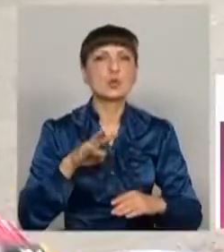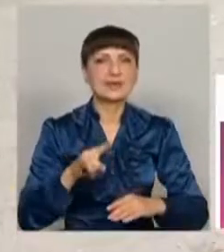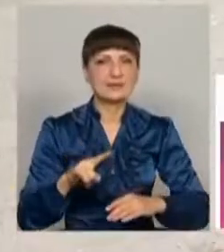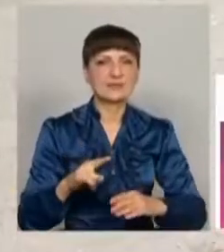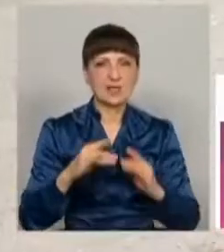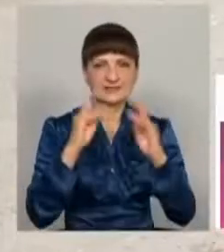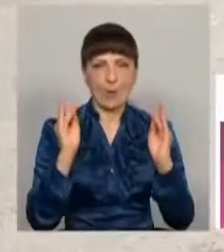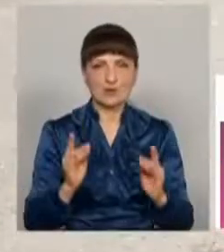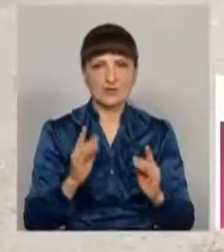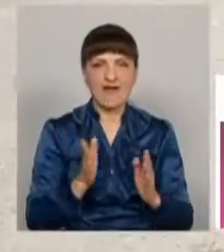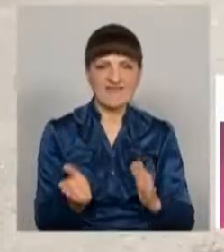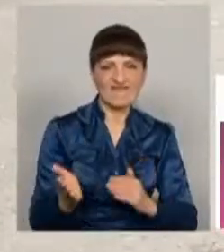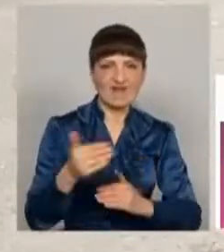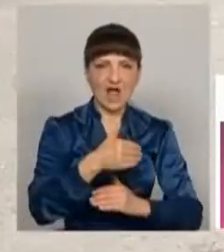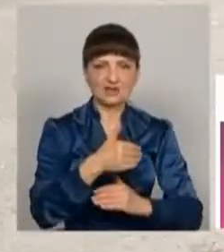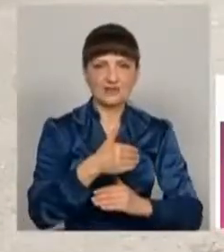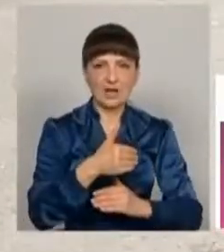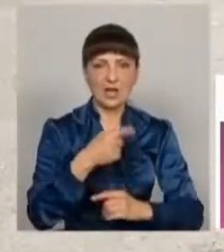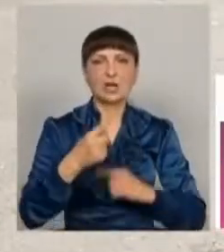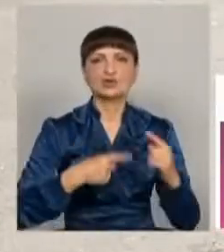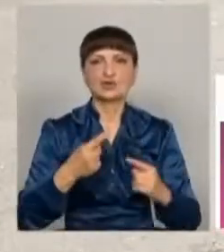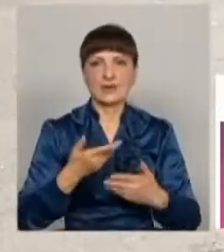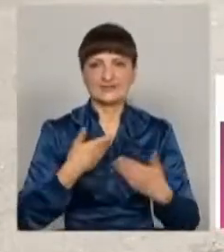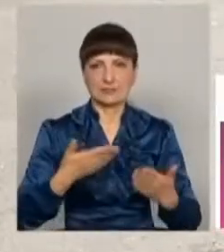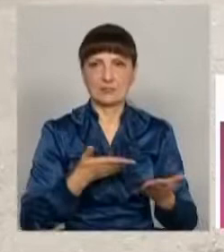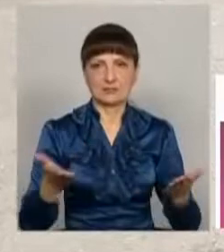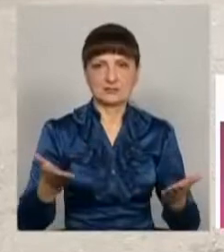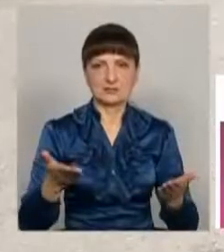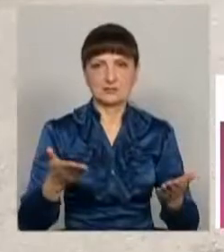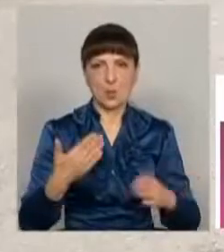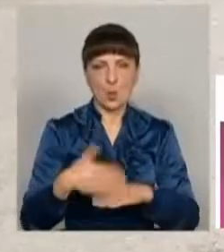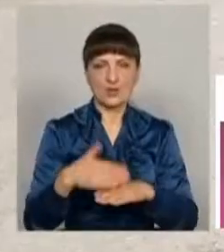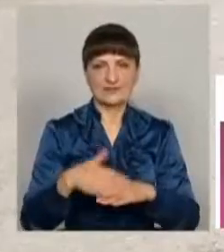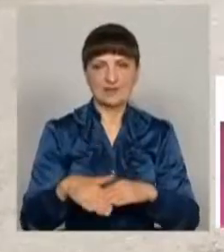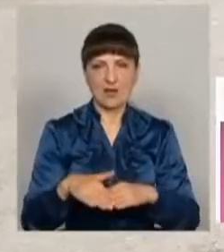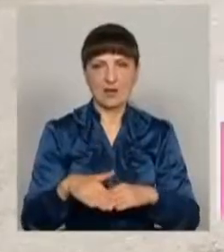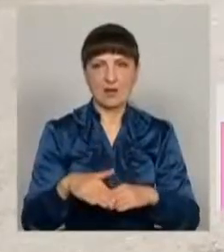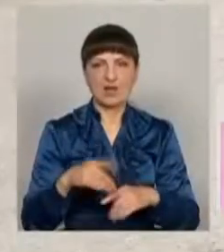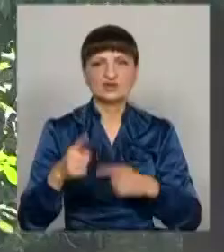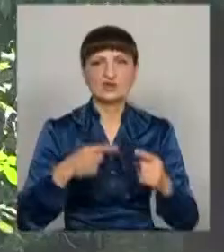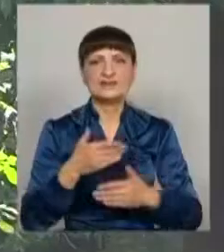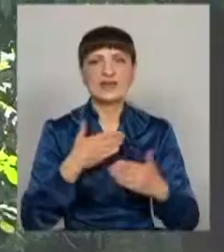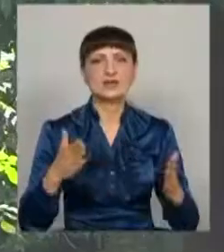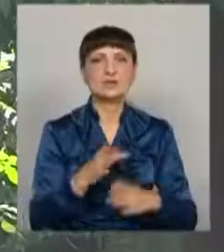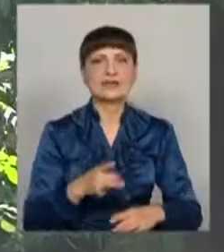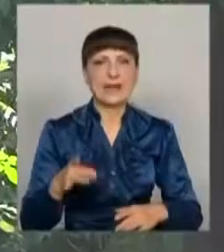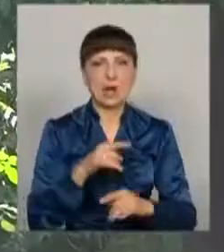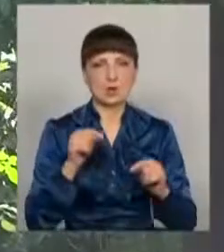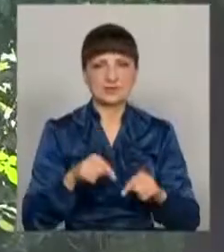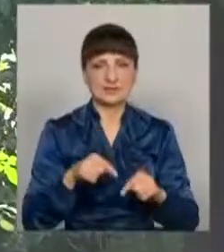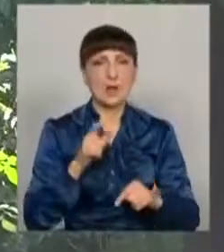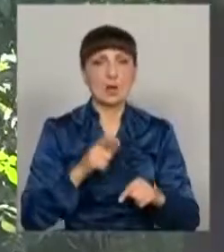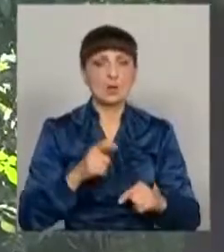моста, они выворачивали и проходили, и в настоящее время проходят через наш микрорайон здесь. Наши